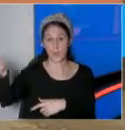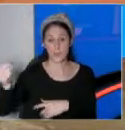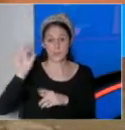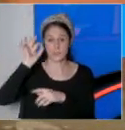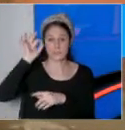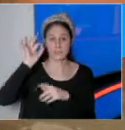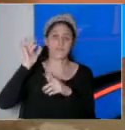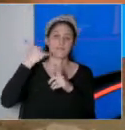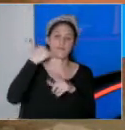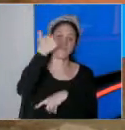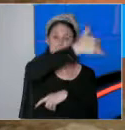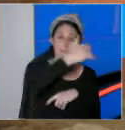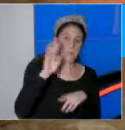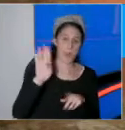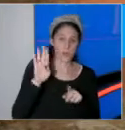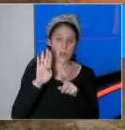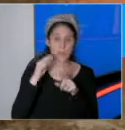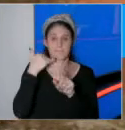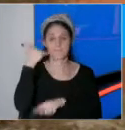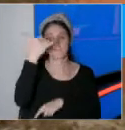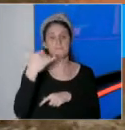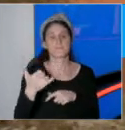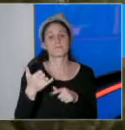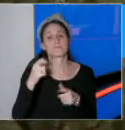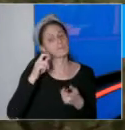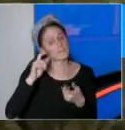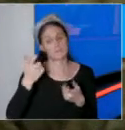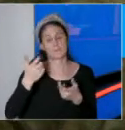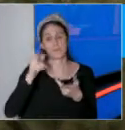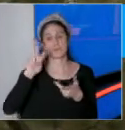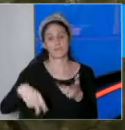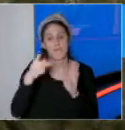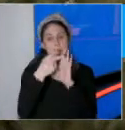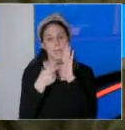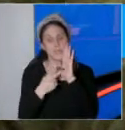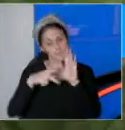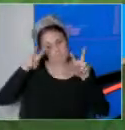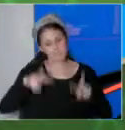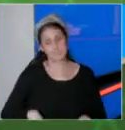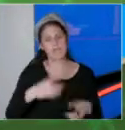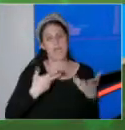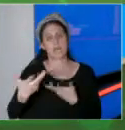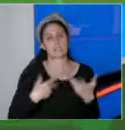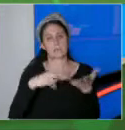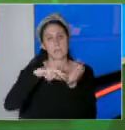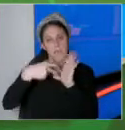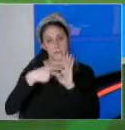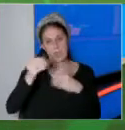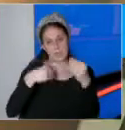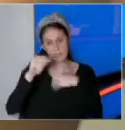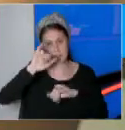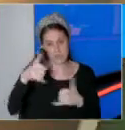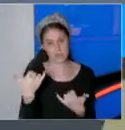של בהוטן, ובמהלך השיחה הזאת סוכמו הפרמטרים לכינון היחסים הדיפלומטיים. למה זה לא קרה עד עכשיו דרך אגב? כלומר, אתה אומר שאנחנו כבר כמה